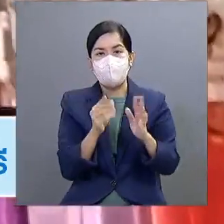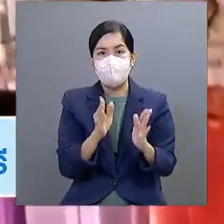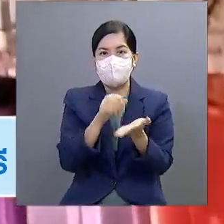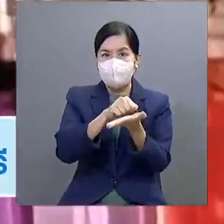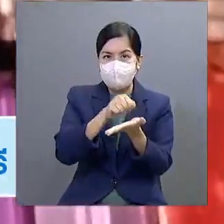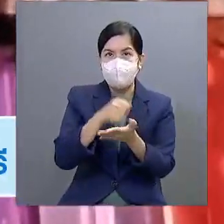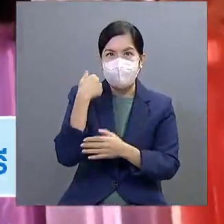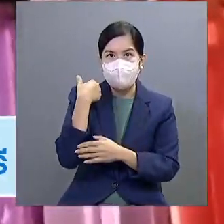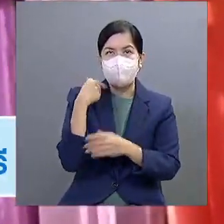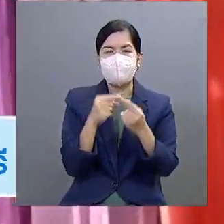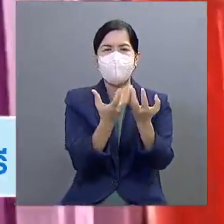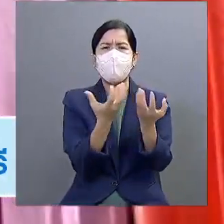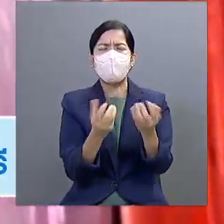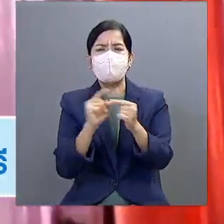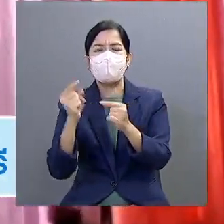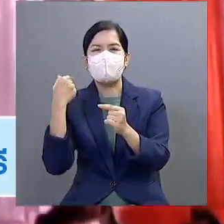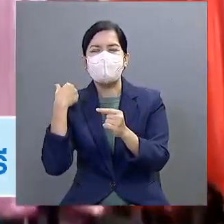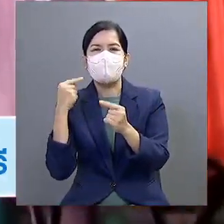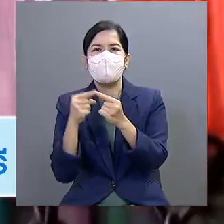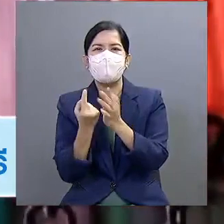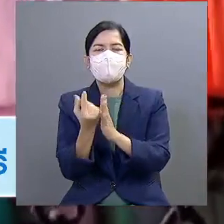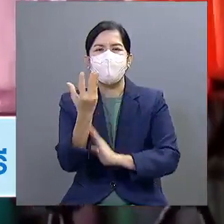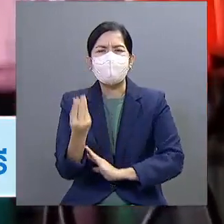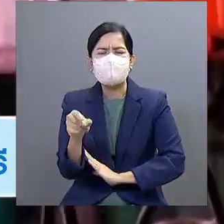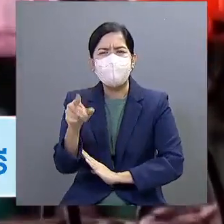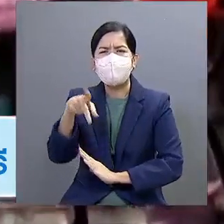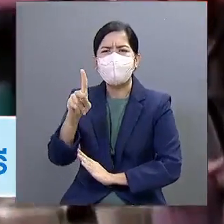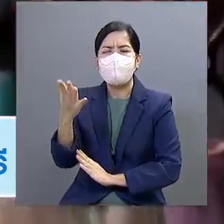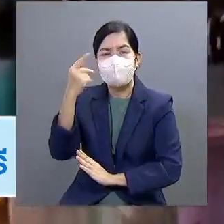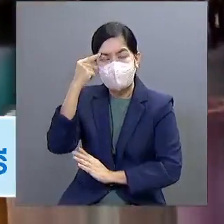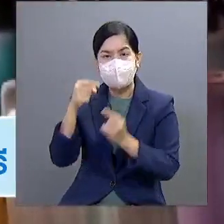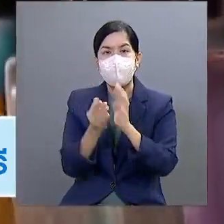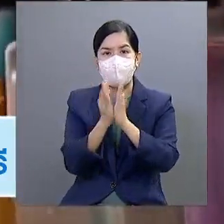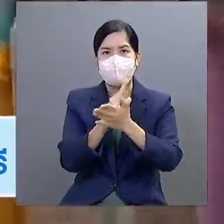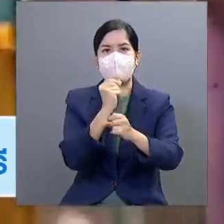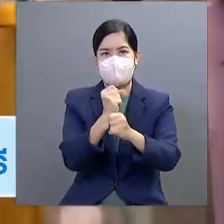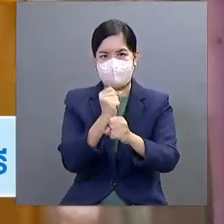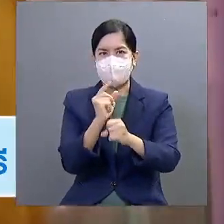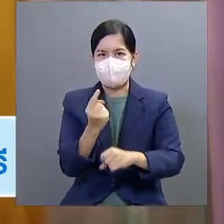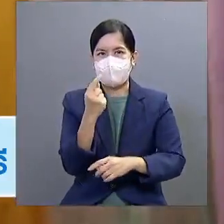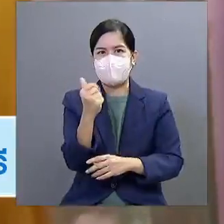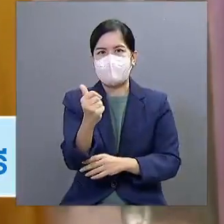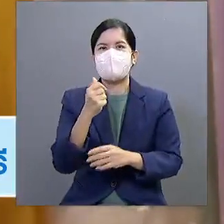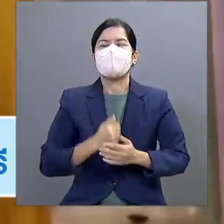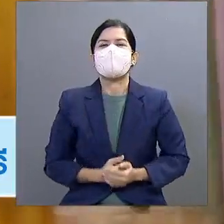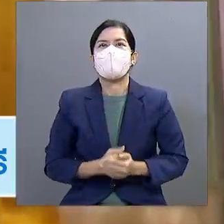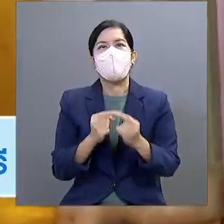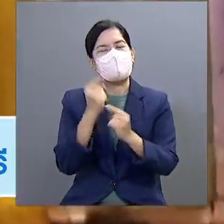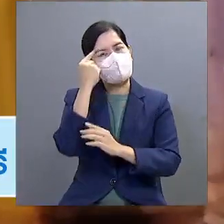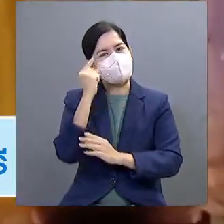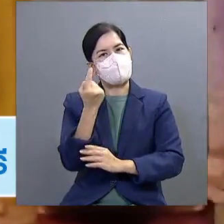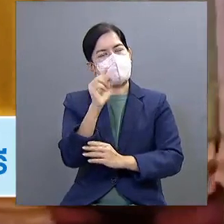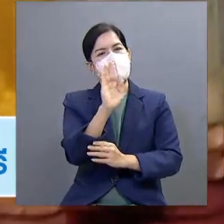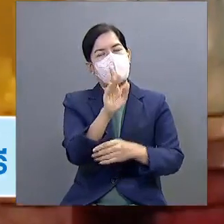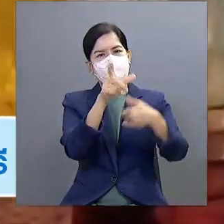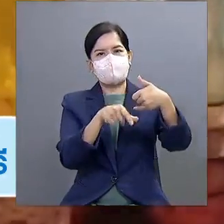ของเหลือใช้สามารถที่จะสร้างรายได้เสริมที่ดีให้กับคุณมนตรีเป็นอย่างมากทีเดียวละค่ะนี่แหละค่ะก็ถือว่าเป็นไอเดียดีๆจากทางคุณมนตรีนะคะที่น